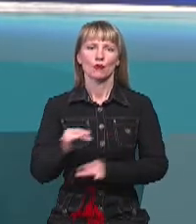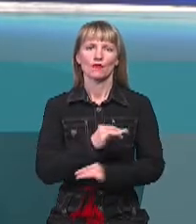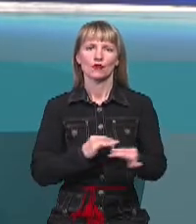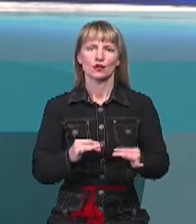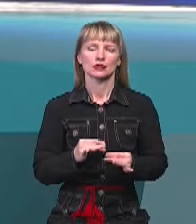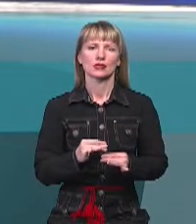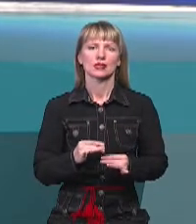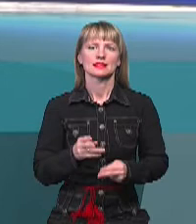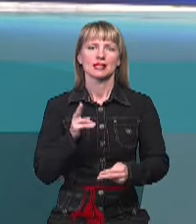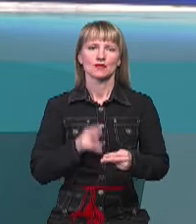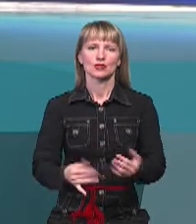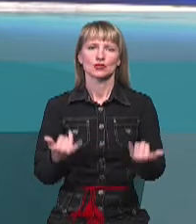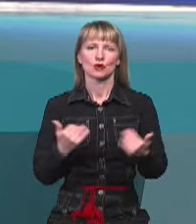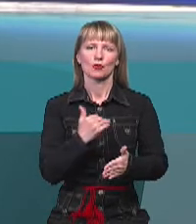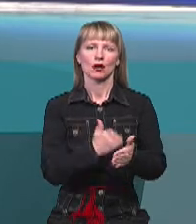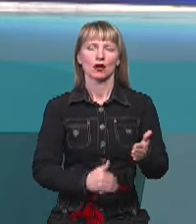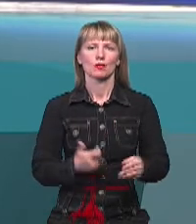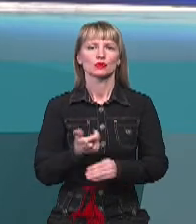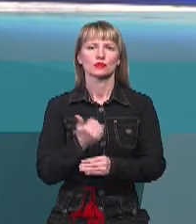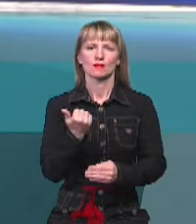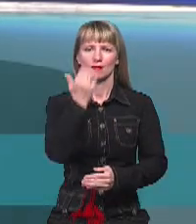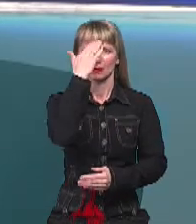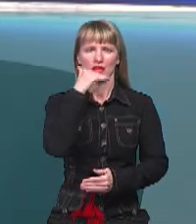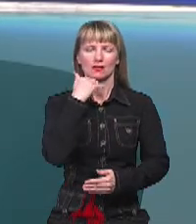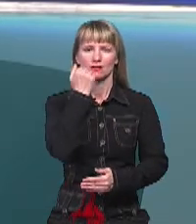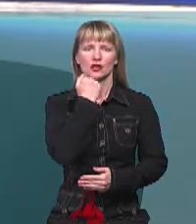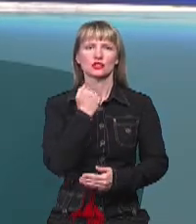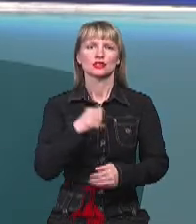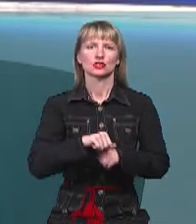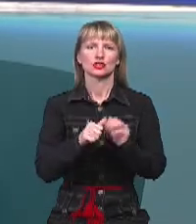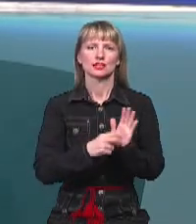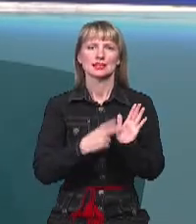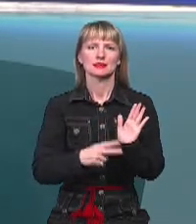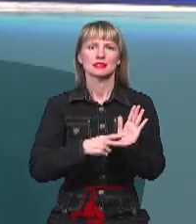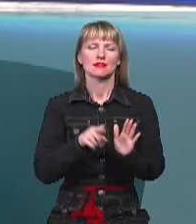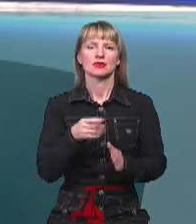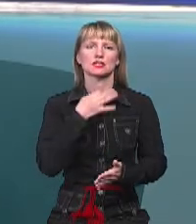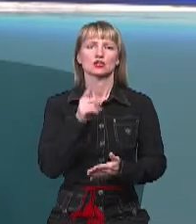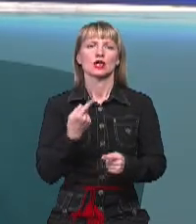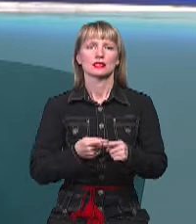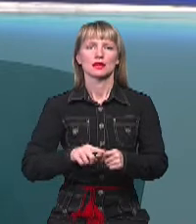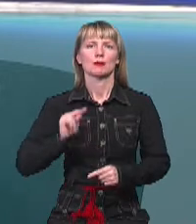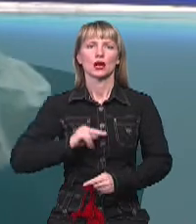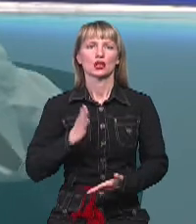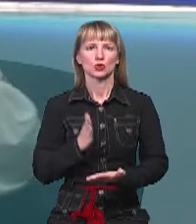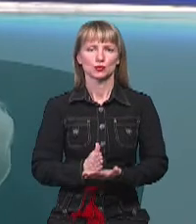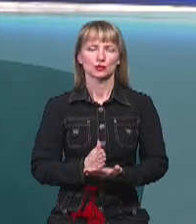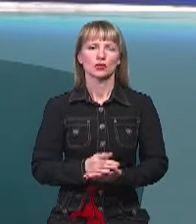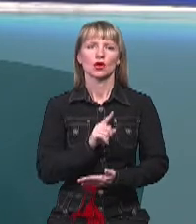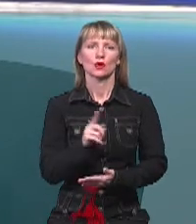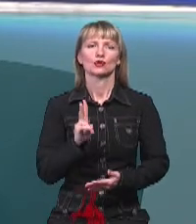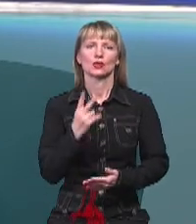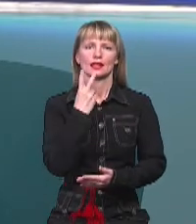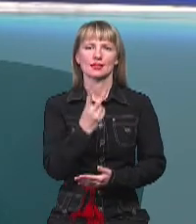обговорення. Завершується сьогоднішня програма. Дуже-дуже вам вдячна. 1677. Ви підтвердили, що це працює. Отже, кожен з тих, хто нас